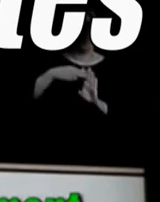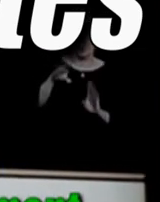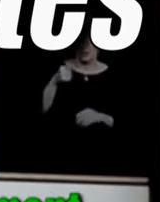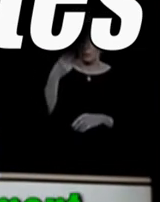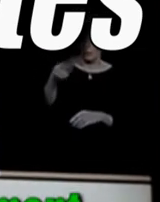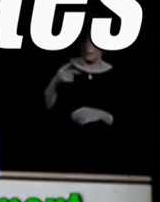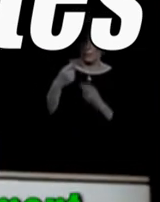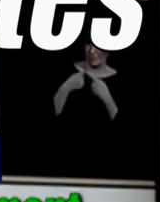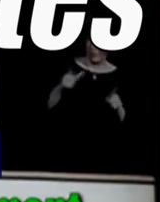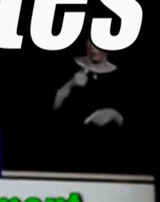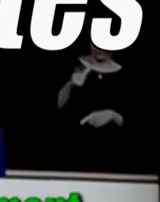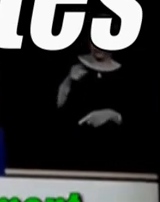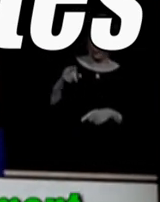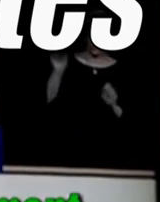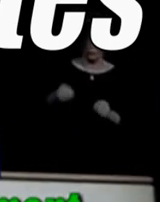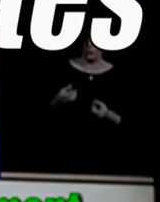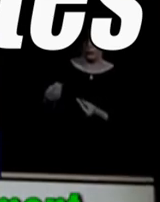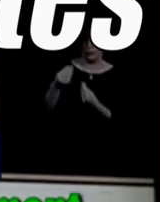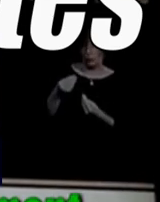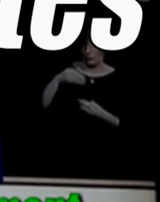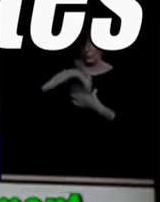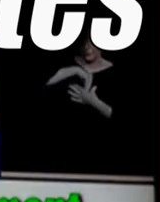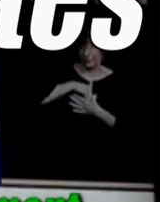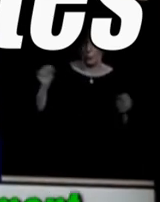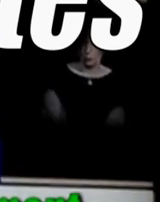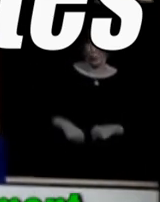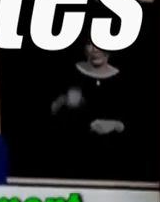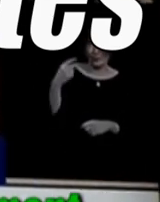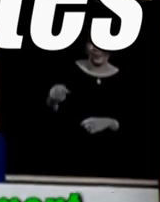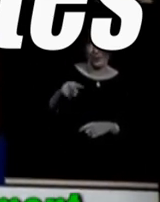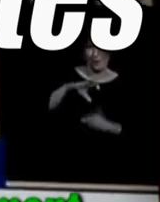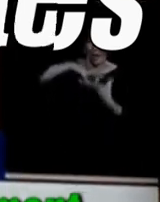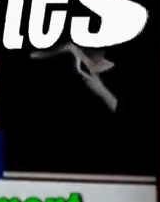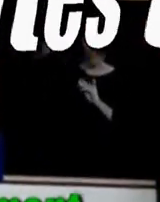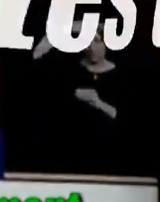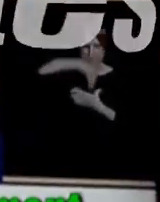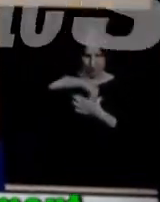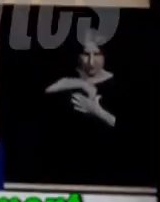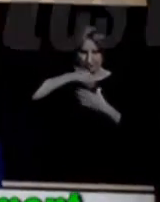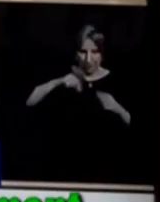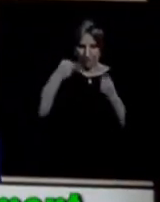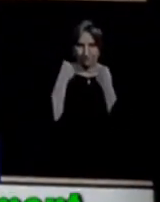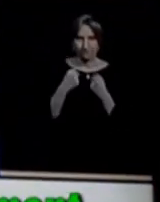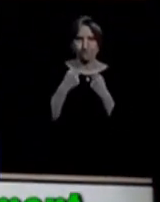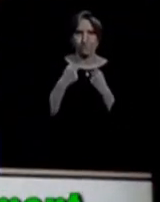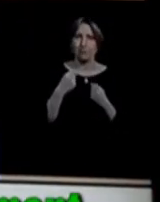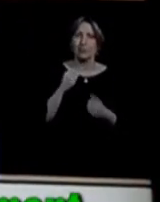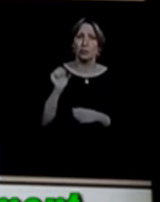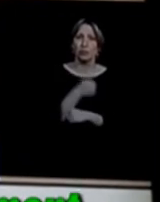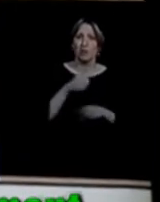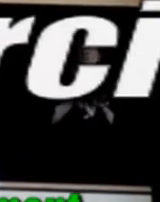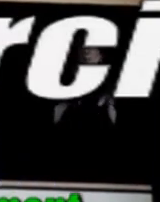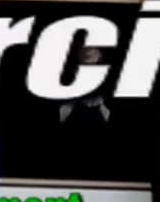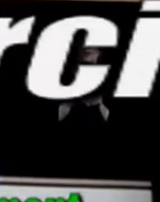c'est votre potentiel. C'est cette force d'âme qui est parfois enfouie dans chaque personne, et chaque famille qui a à vivre ces